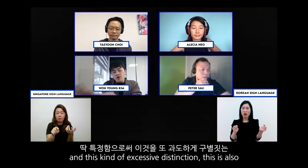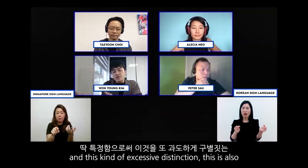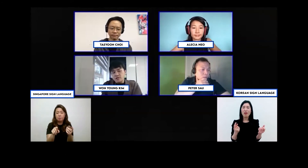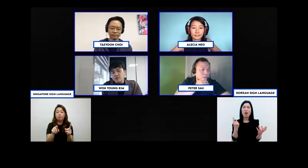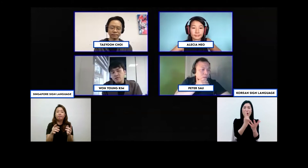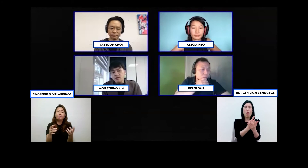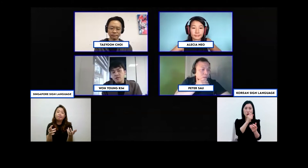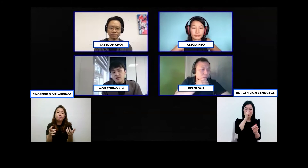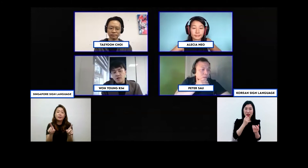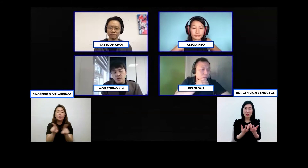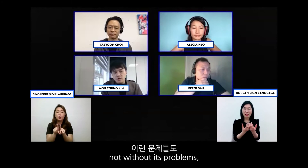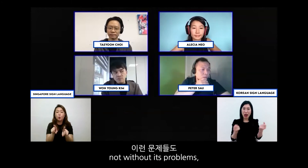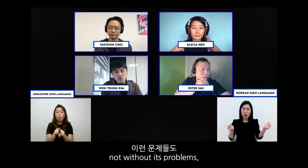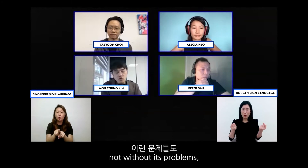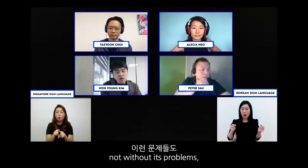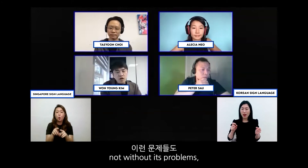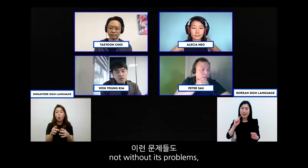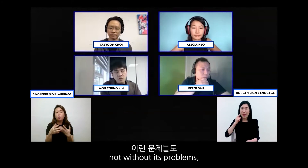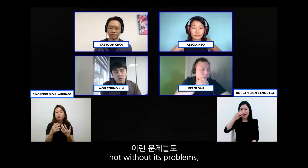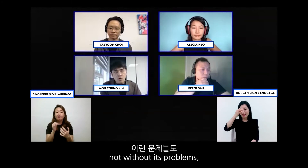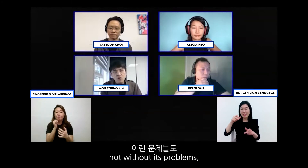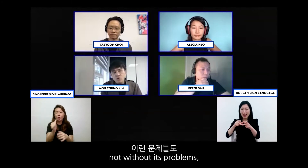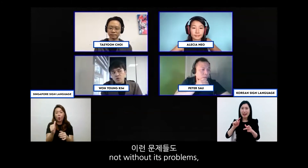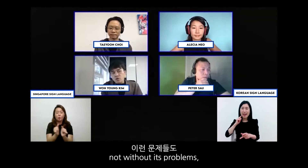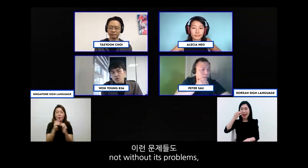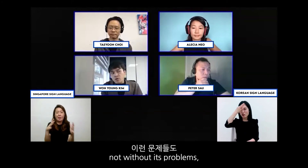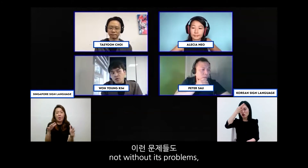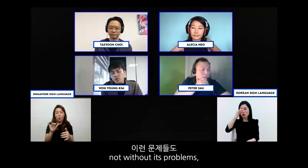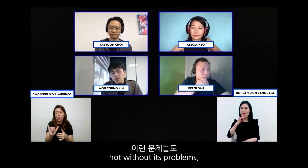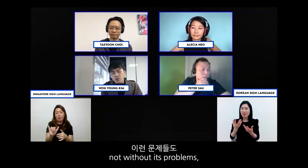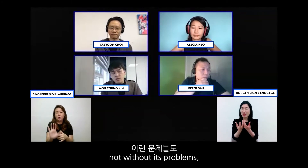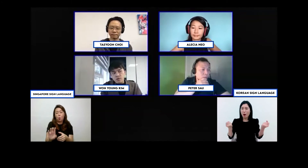과도하게 구별짓는 이런 문제들도